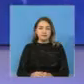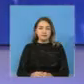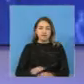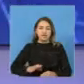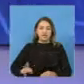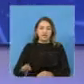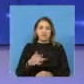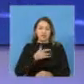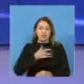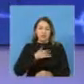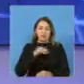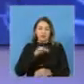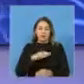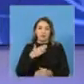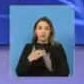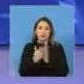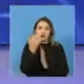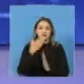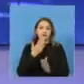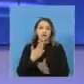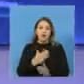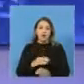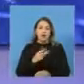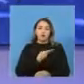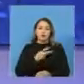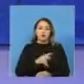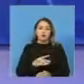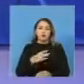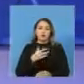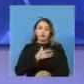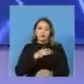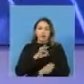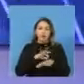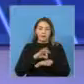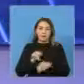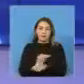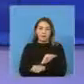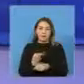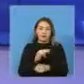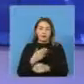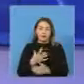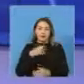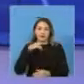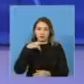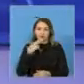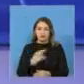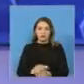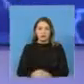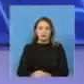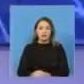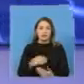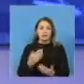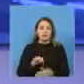Елде кардиолог мамандарға сұраныс жоғары. Көбіне өлімге кеп соқтыратын жүрек ауруын емдеуге қазір баса назар аударылып отыр. Десе